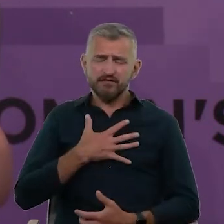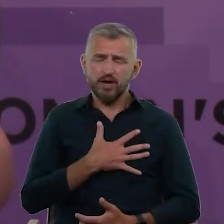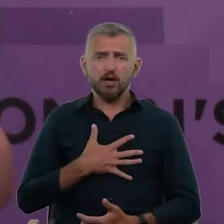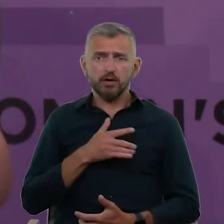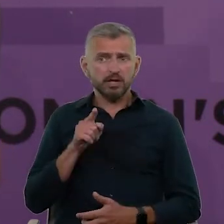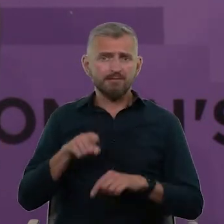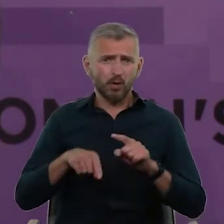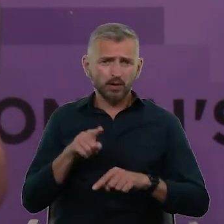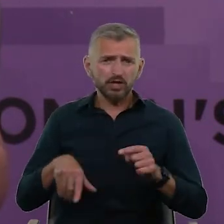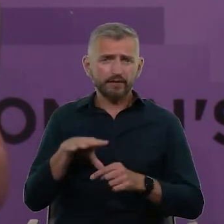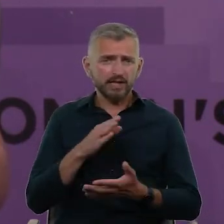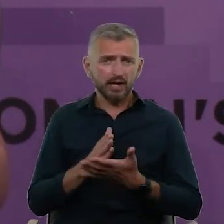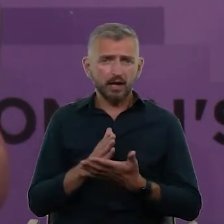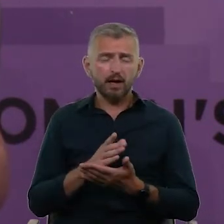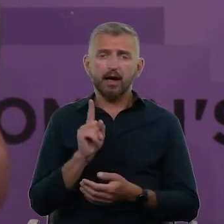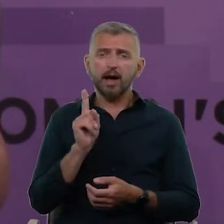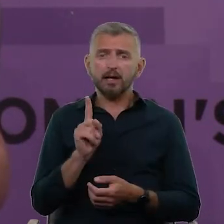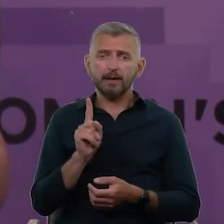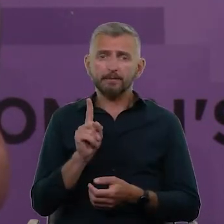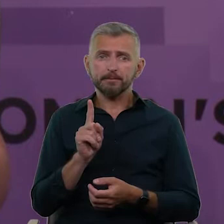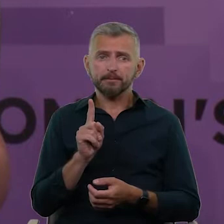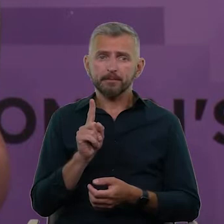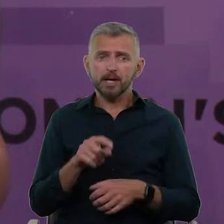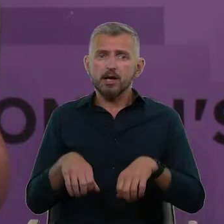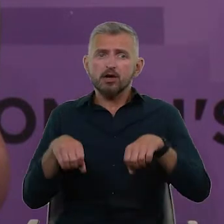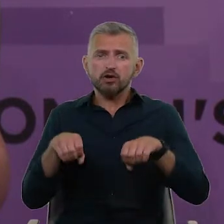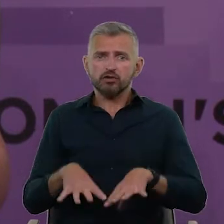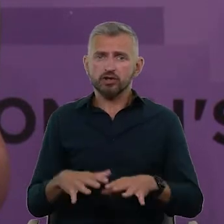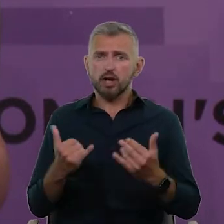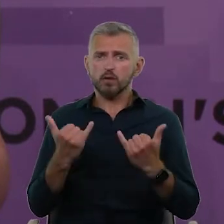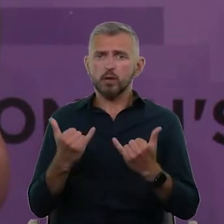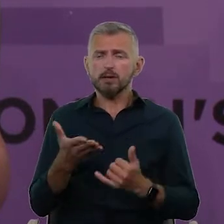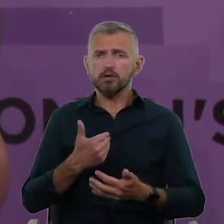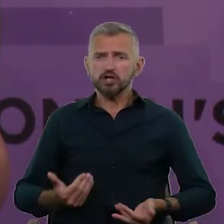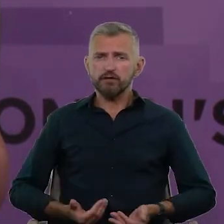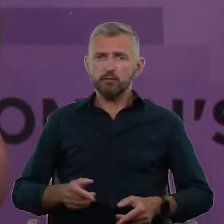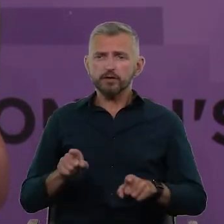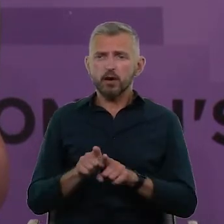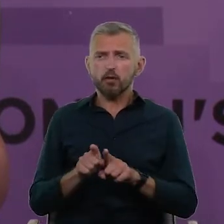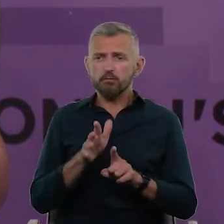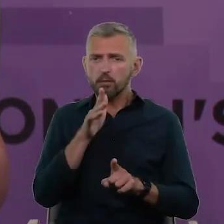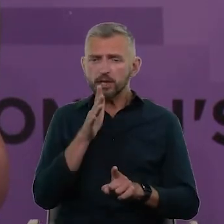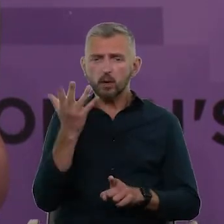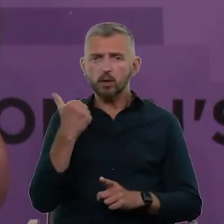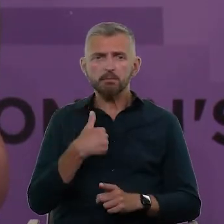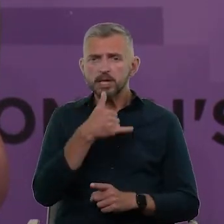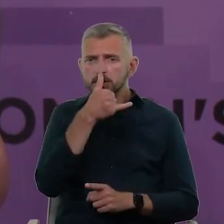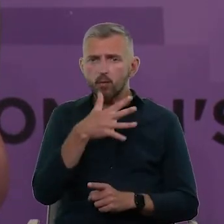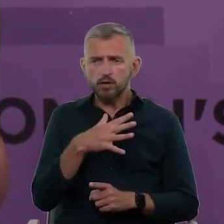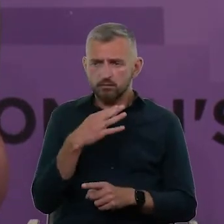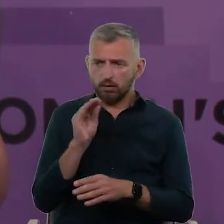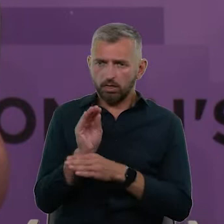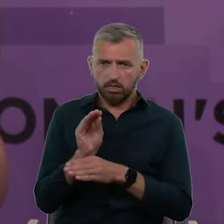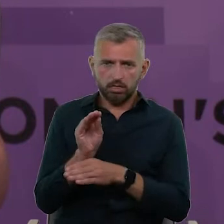є. Але рішення сьогодні ми живемо в такому моменті, коли ми не можемо